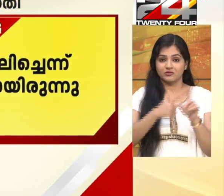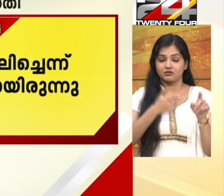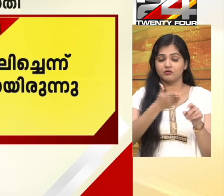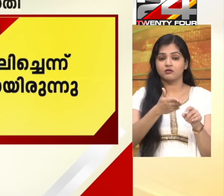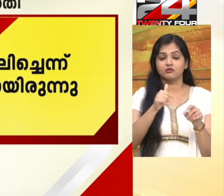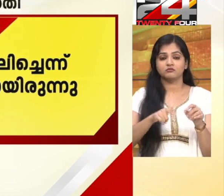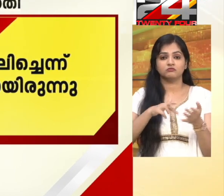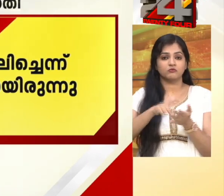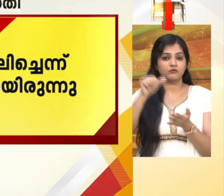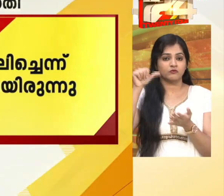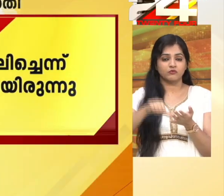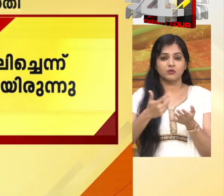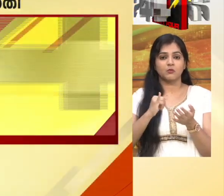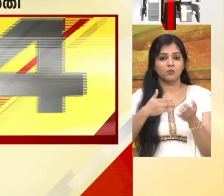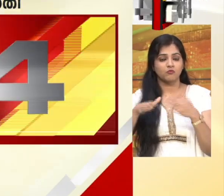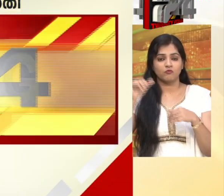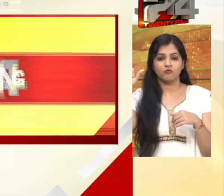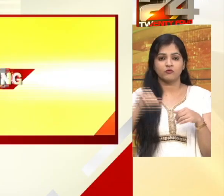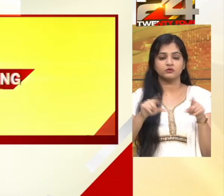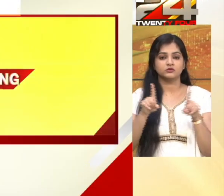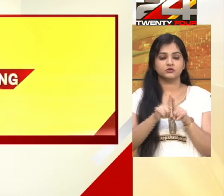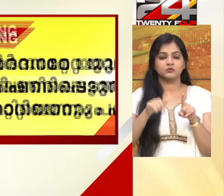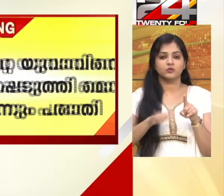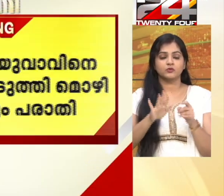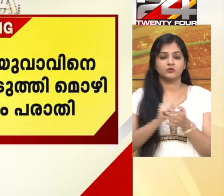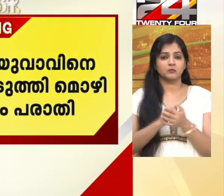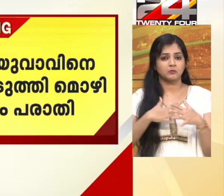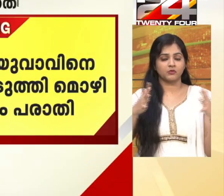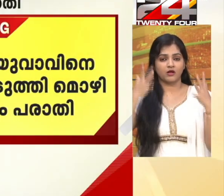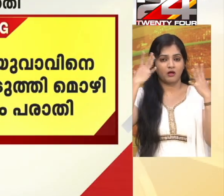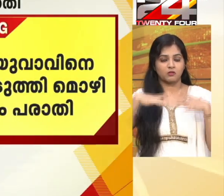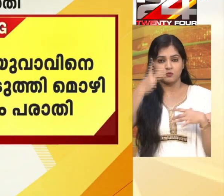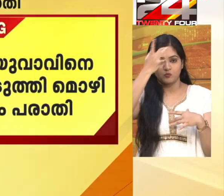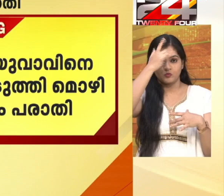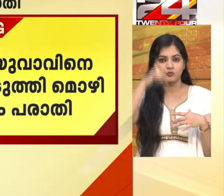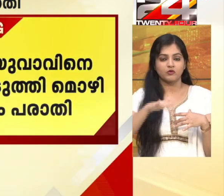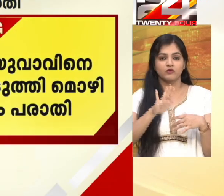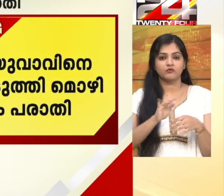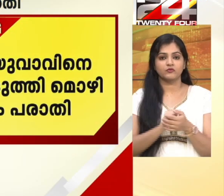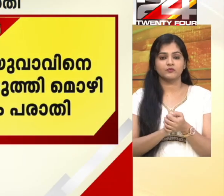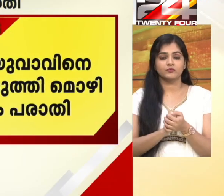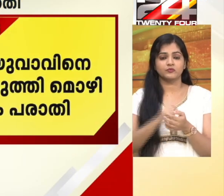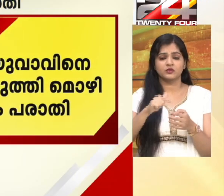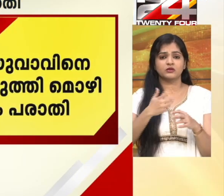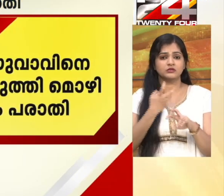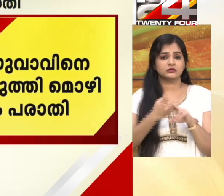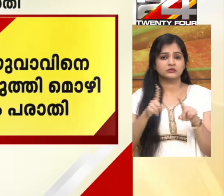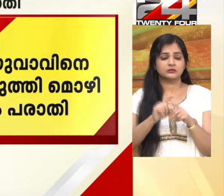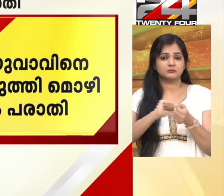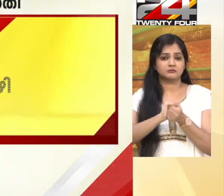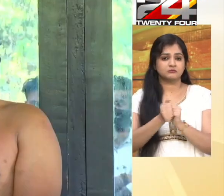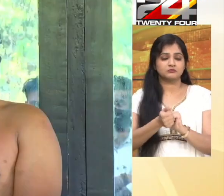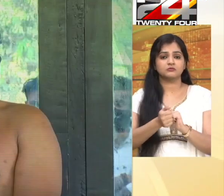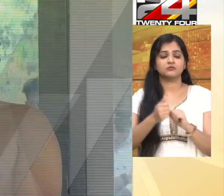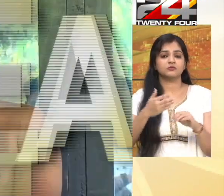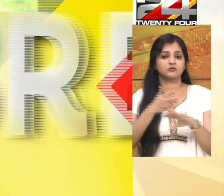കഴിയുന്നില്ല പ്രാഥമിക കൃത്യങ്ങൾ നിർവഹിക്കാൻ കഴിയാത്ത സ്ഥിതിയിലാണ് ഉള്ളത് വലിയ ആരോഗ്യ പ്രശ്നങ്ങൾ നേരിടുന്നു ഇതിനുശേഷം സംഭവിച്ചത് ഇങ്ങനെ ക്രൂരമായി മർദ്ദിച്ച് പിറ്റേന്ന്